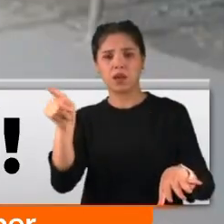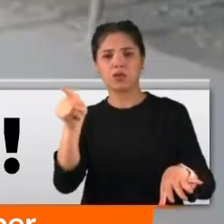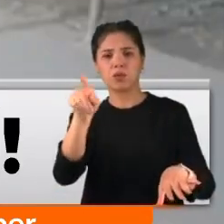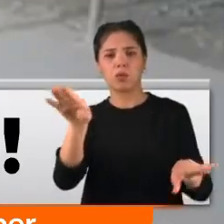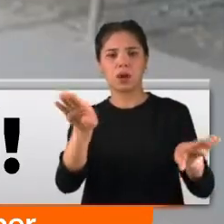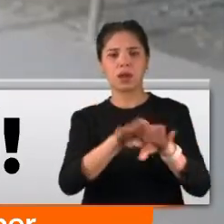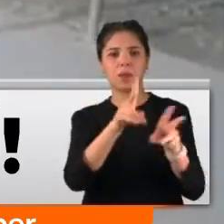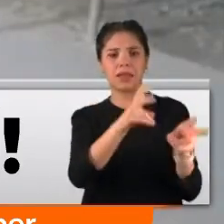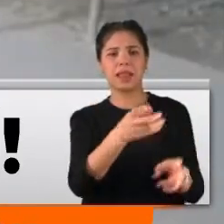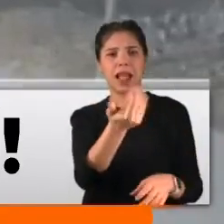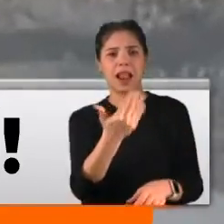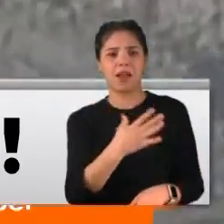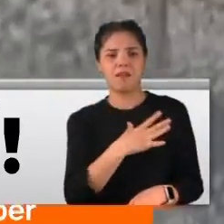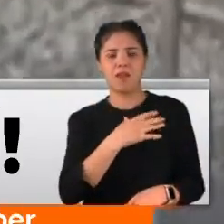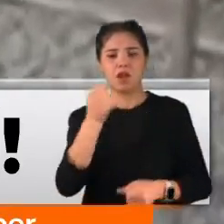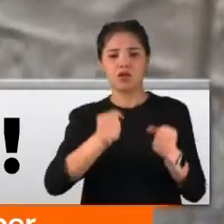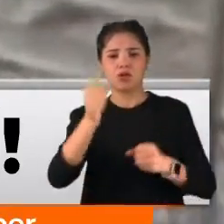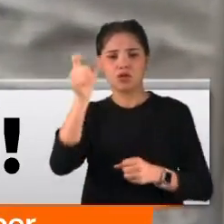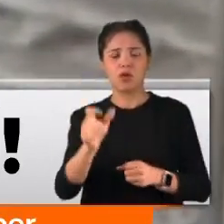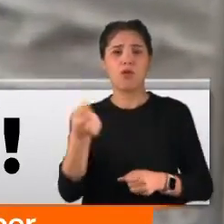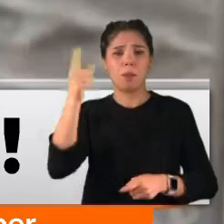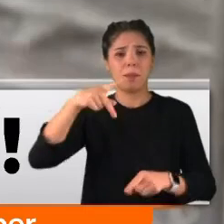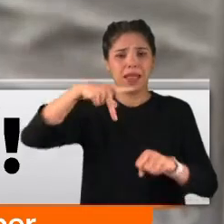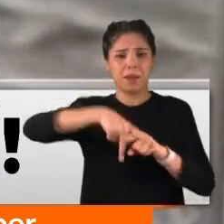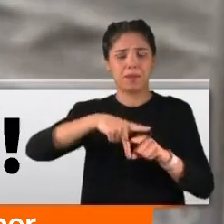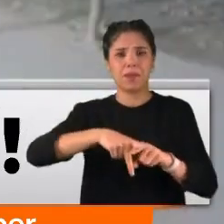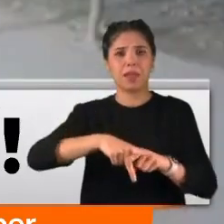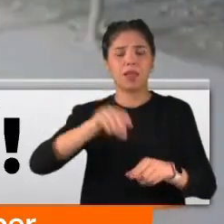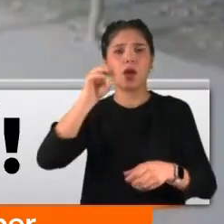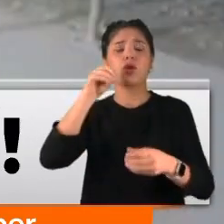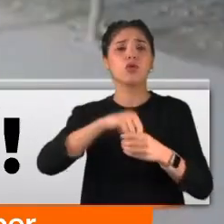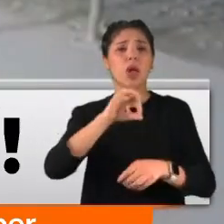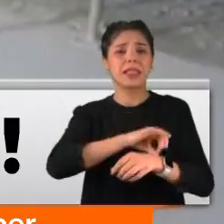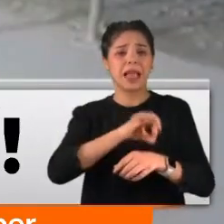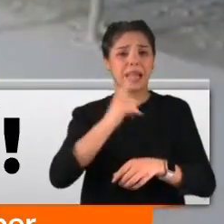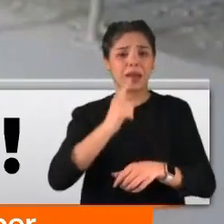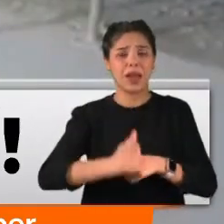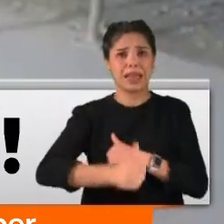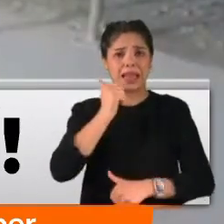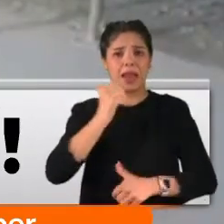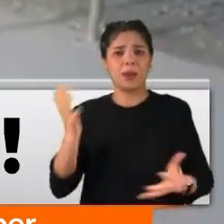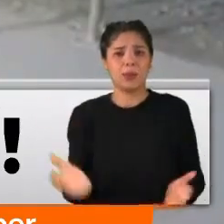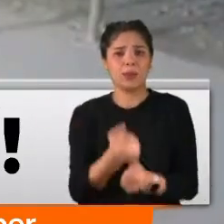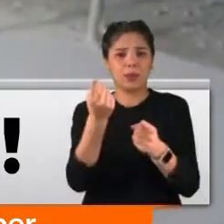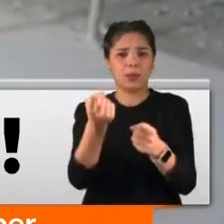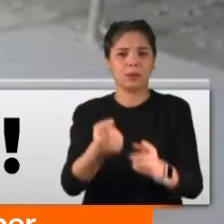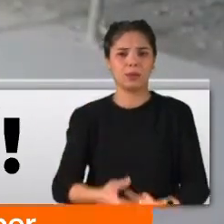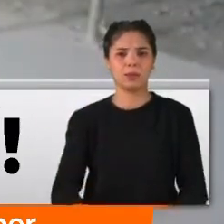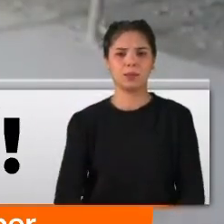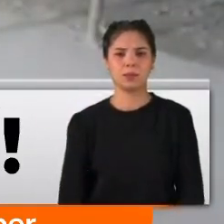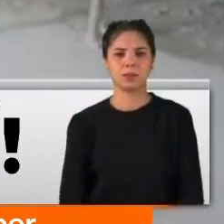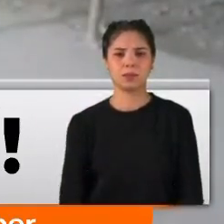ve tren yaklaşıyordu. Sürücü araca tekrar bindi, son anda yaptığı manevrayla aracını böyle kurtardı.